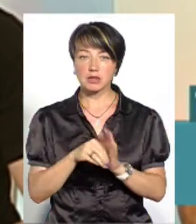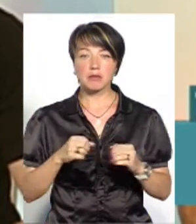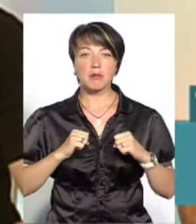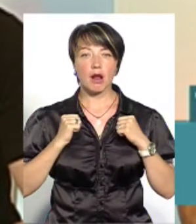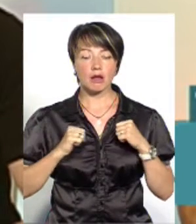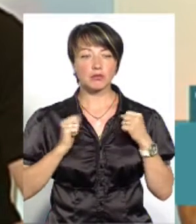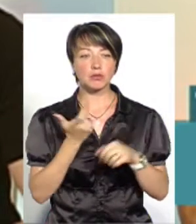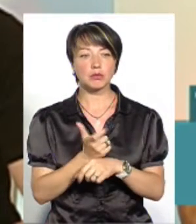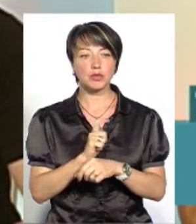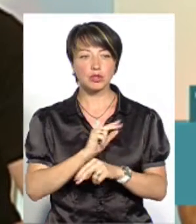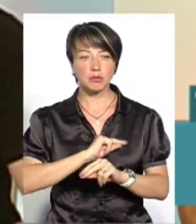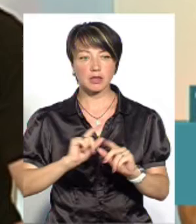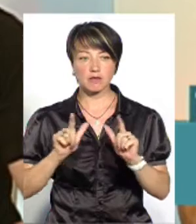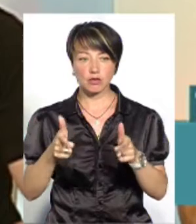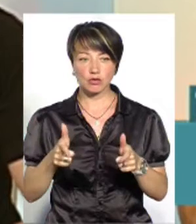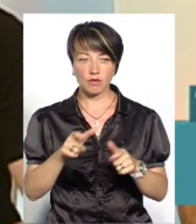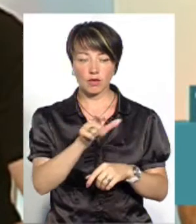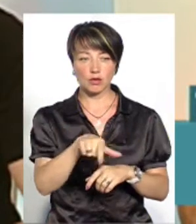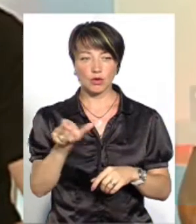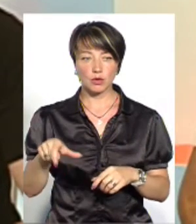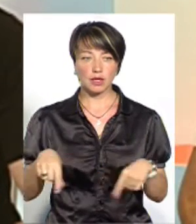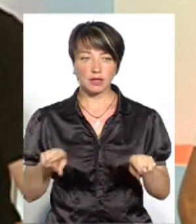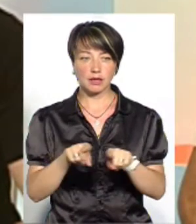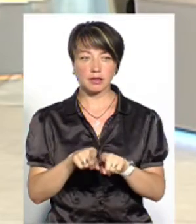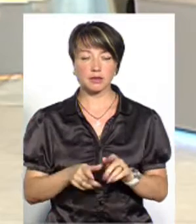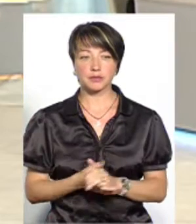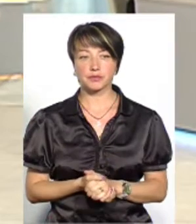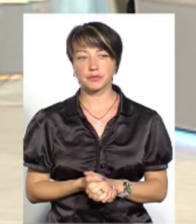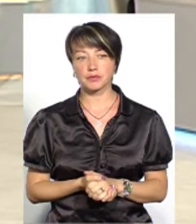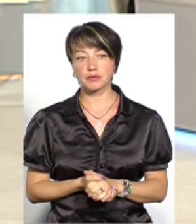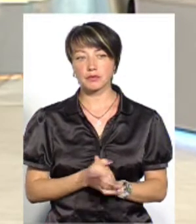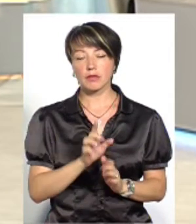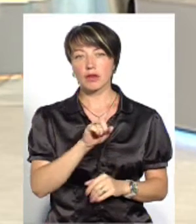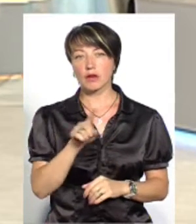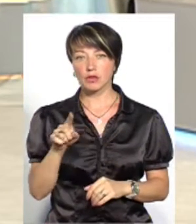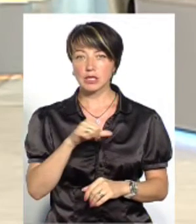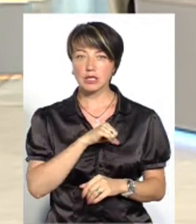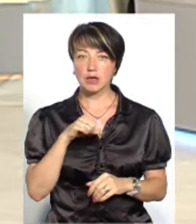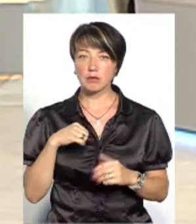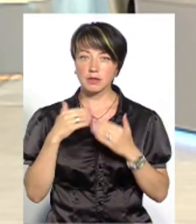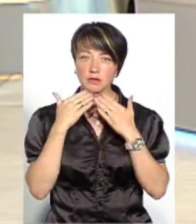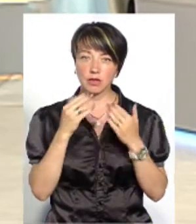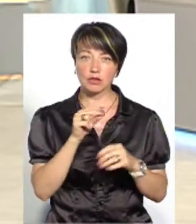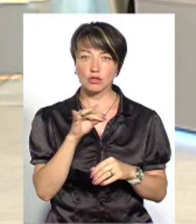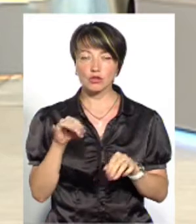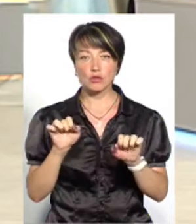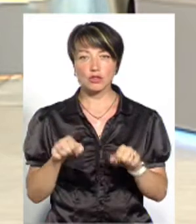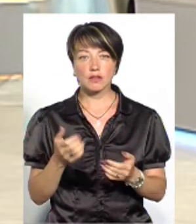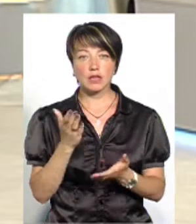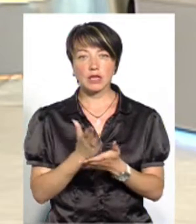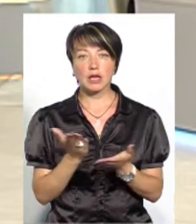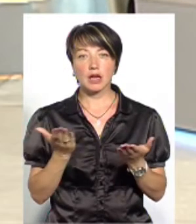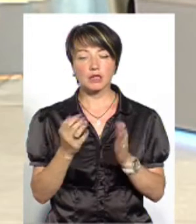як можна більше працевлаштувати таких людей. Вони самі звертаються, чи можливо існують якісь